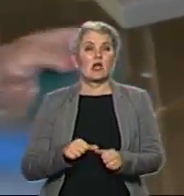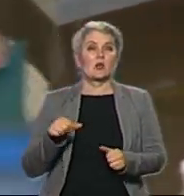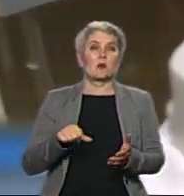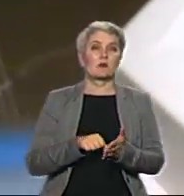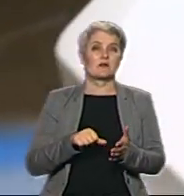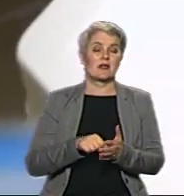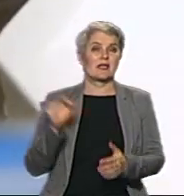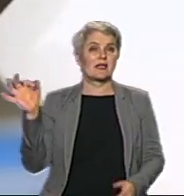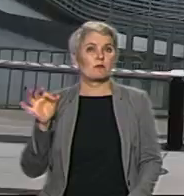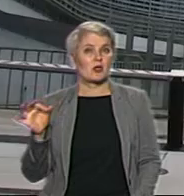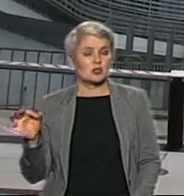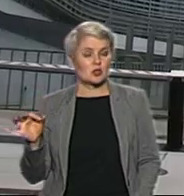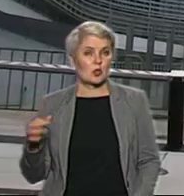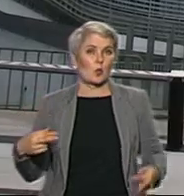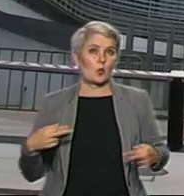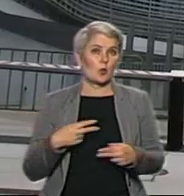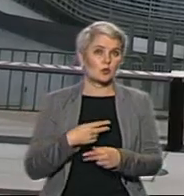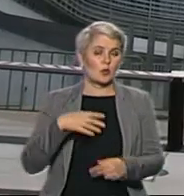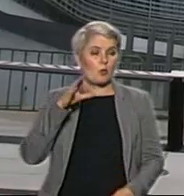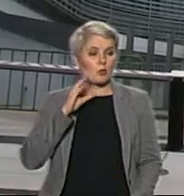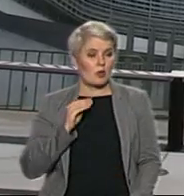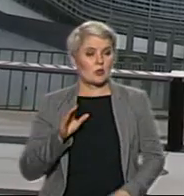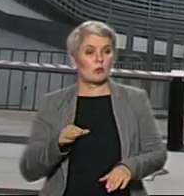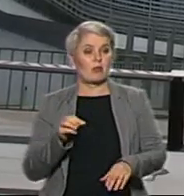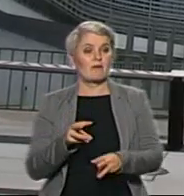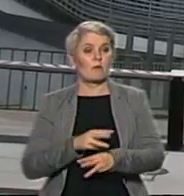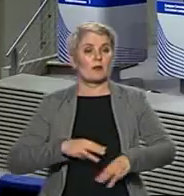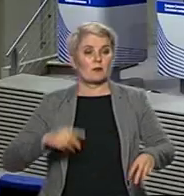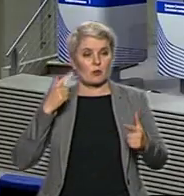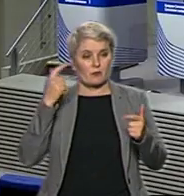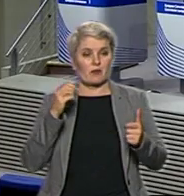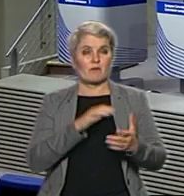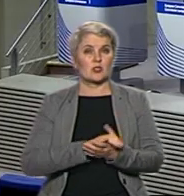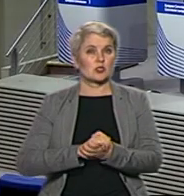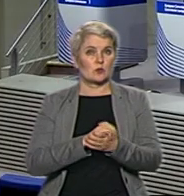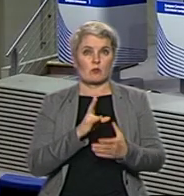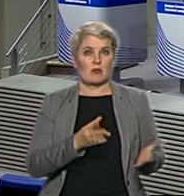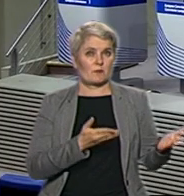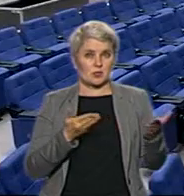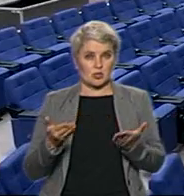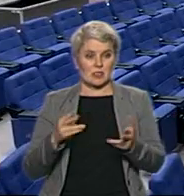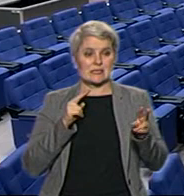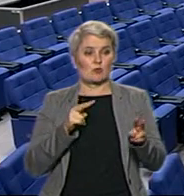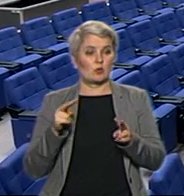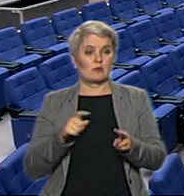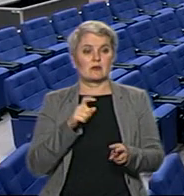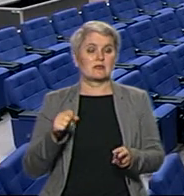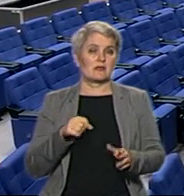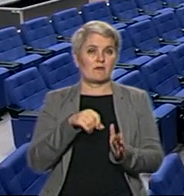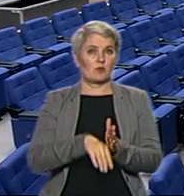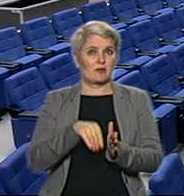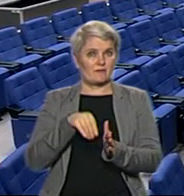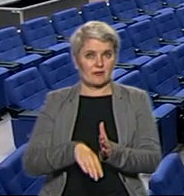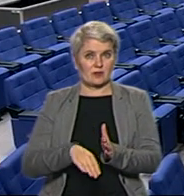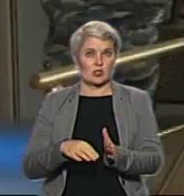Німеччини, Угорщини та Болгарії. Згодом в Європарламенті повідомили, Європейський Союз не був запрошений для спостереження за волевиявленням,